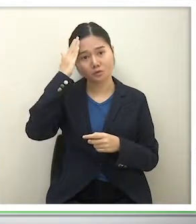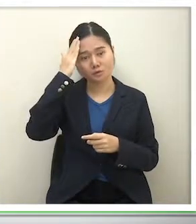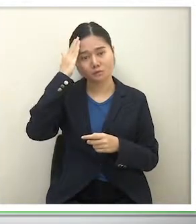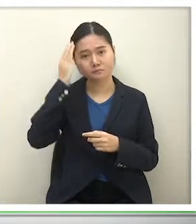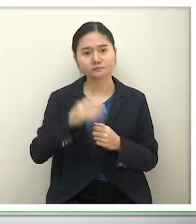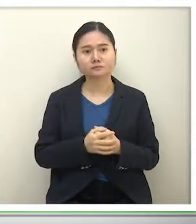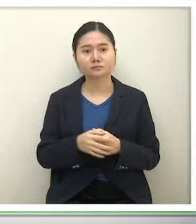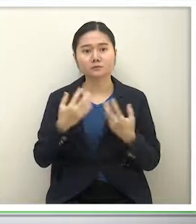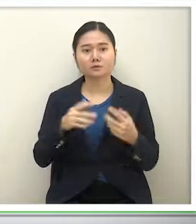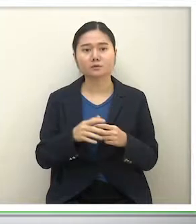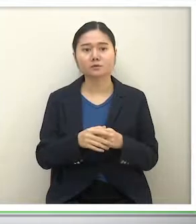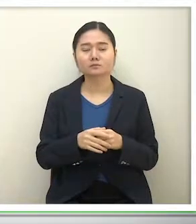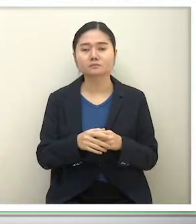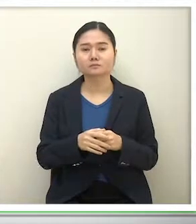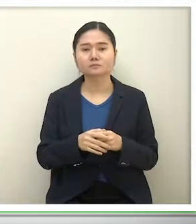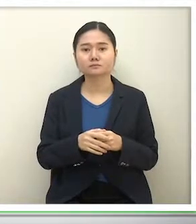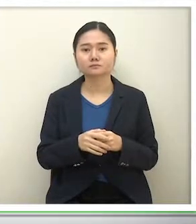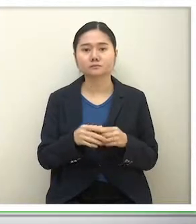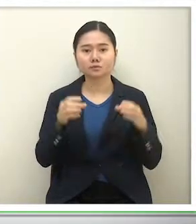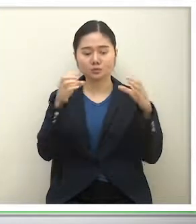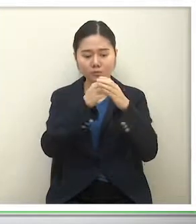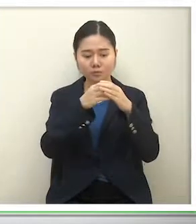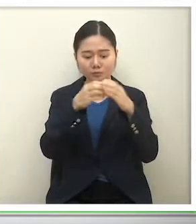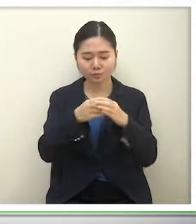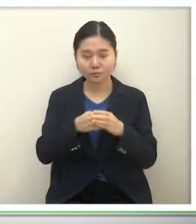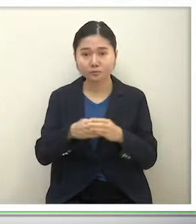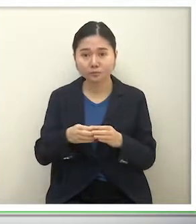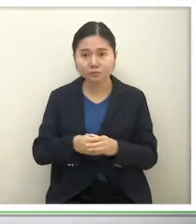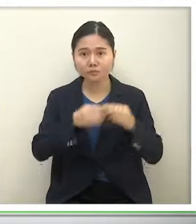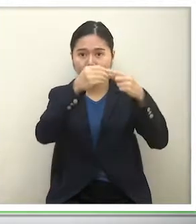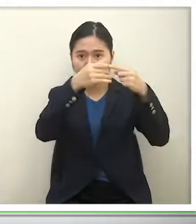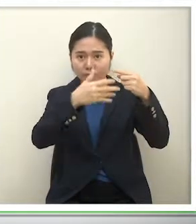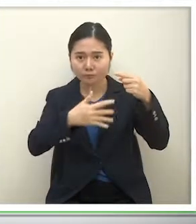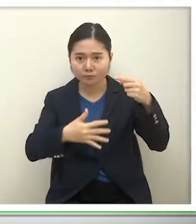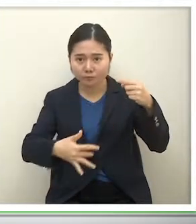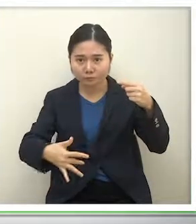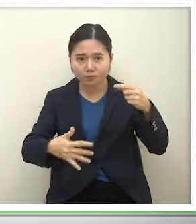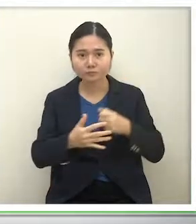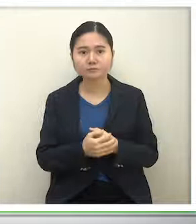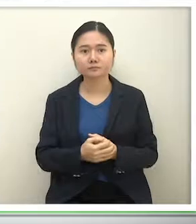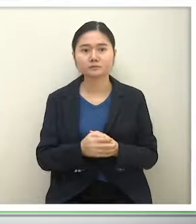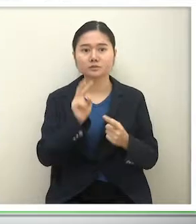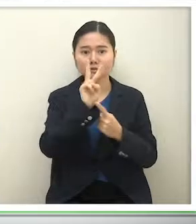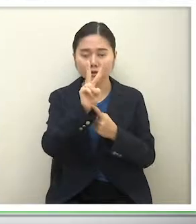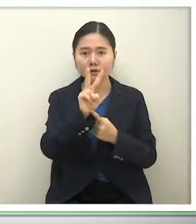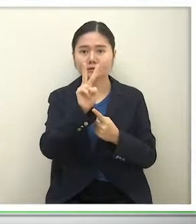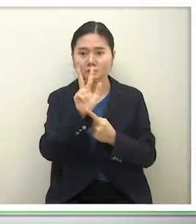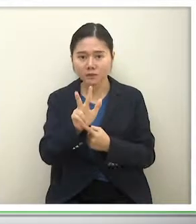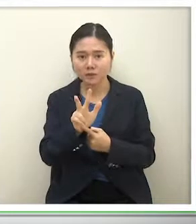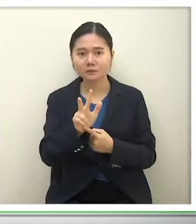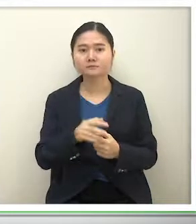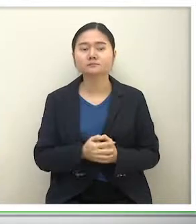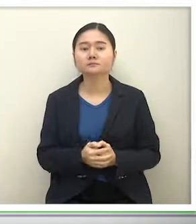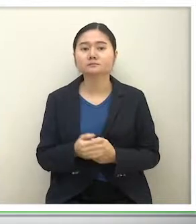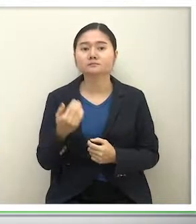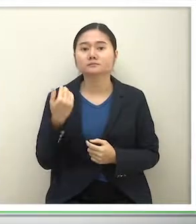ครับแล้วก็เป็นกรุ๊ปลงมากรุ๊ปลงมาเรื่อยๆบน2บน3ลงมาเรื่อยเ